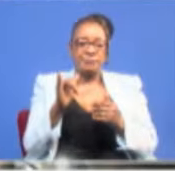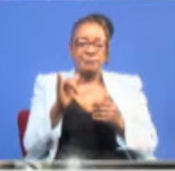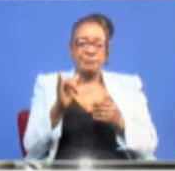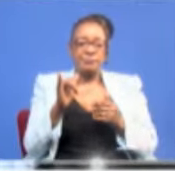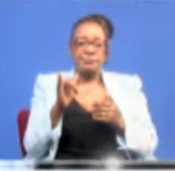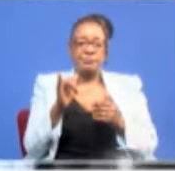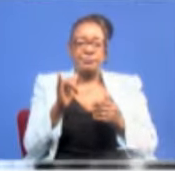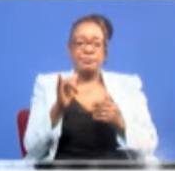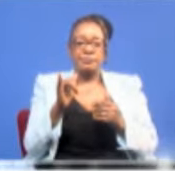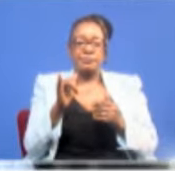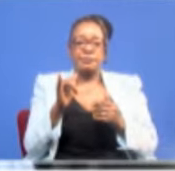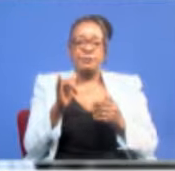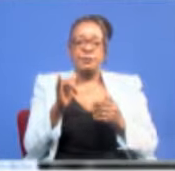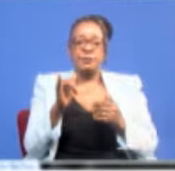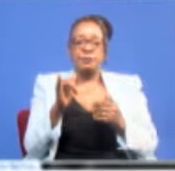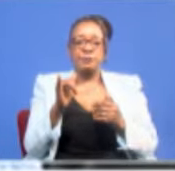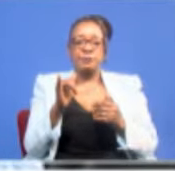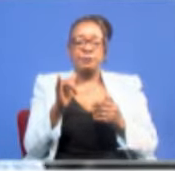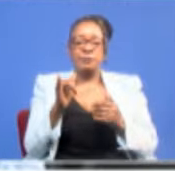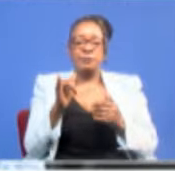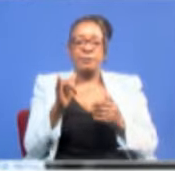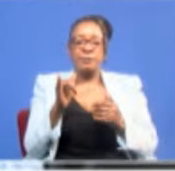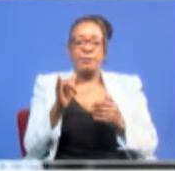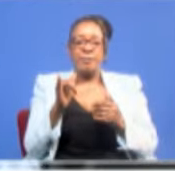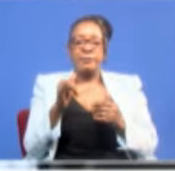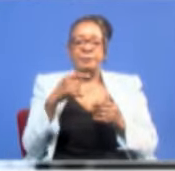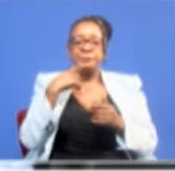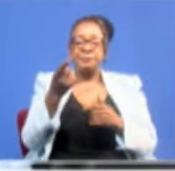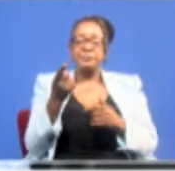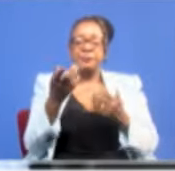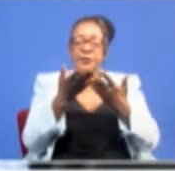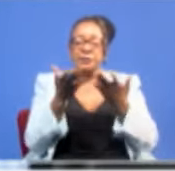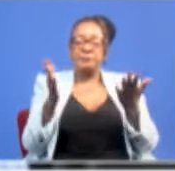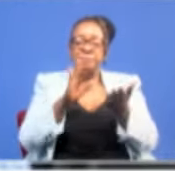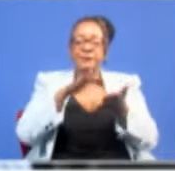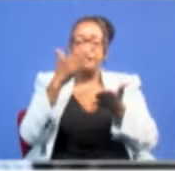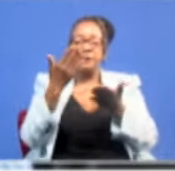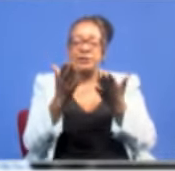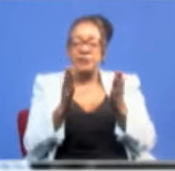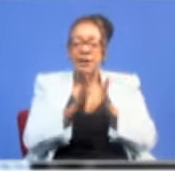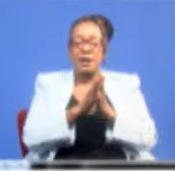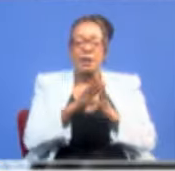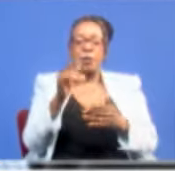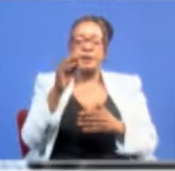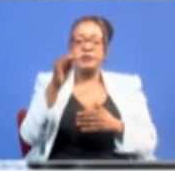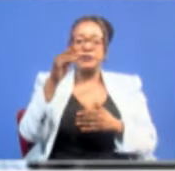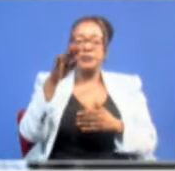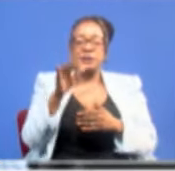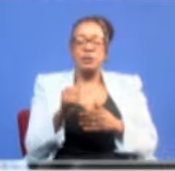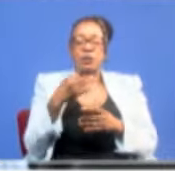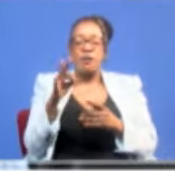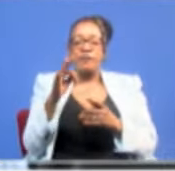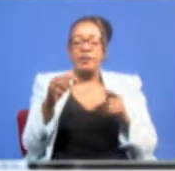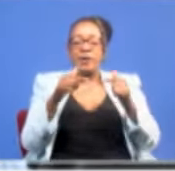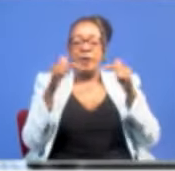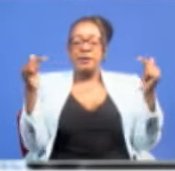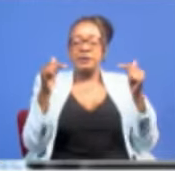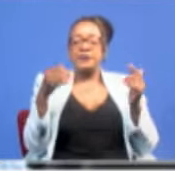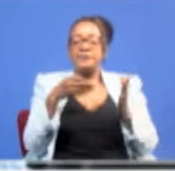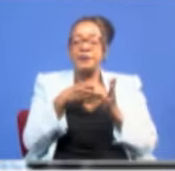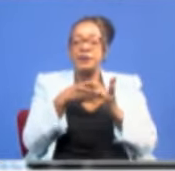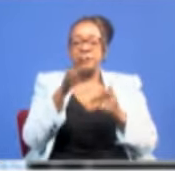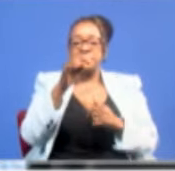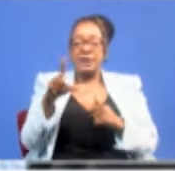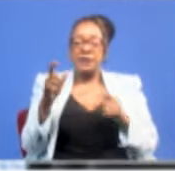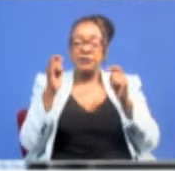The nation, who these abettors, funders and orchestrators of the anti-finance bill